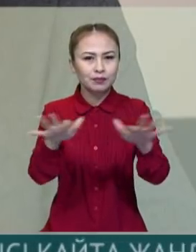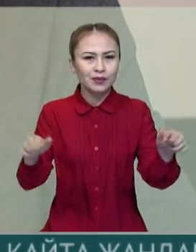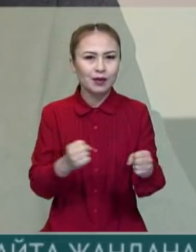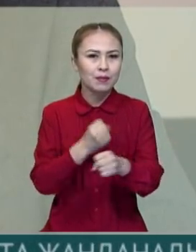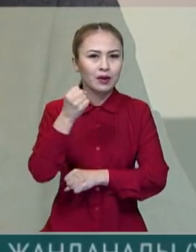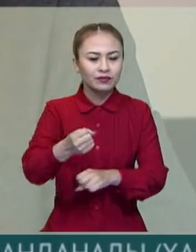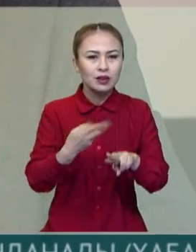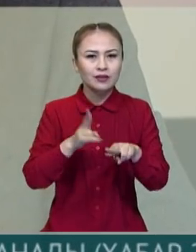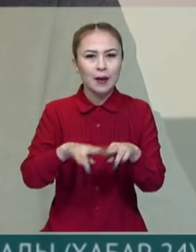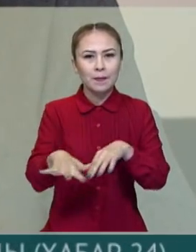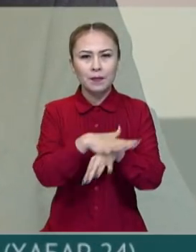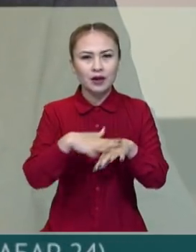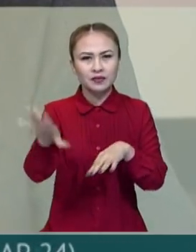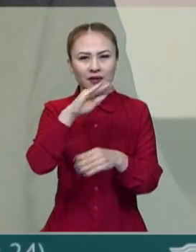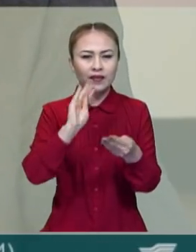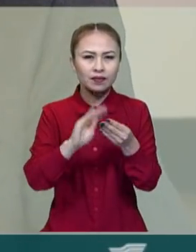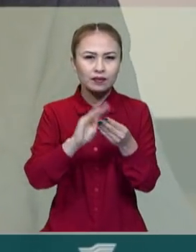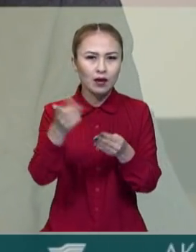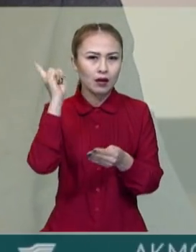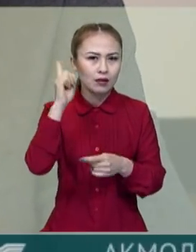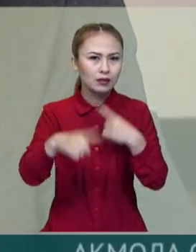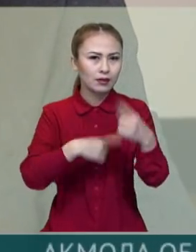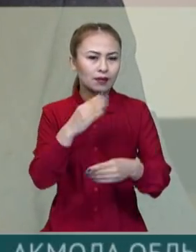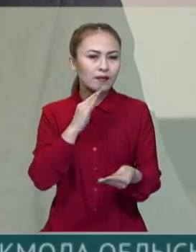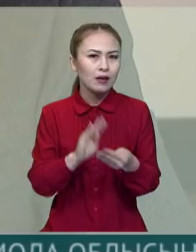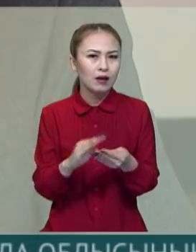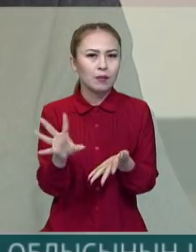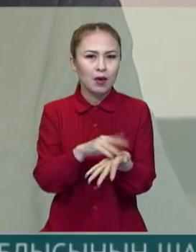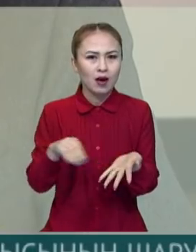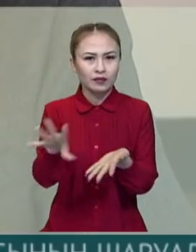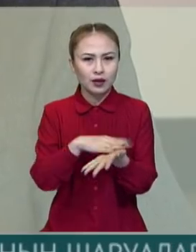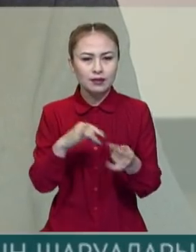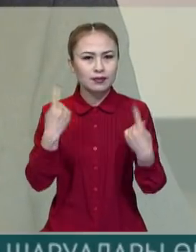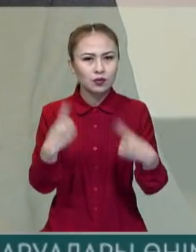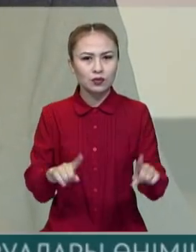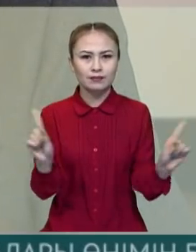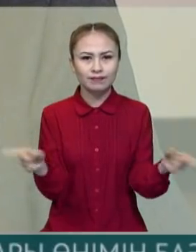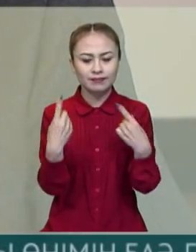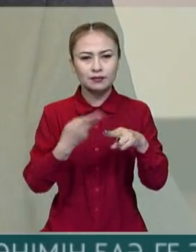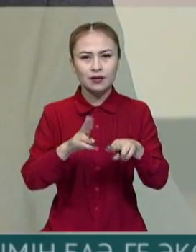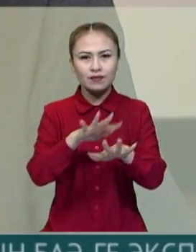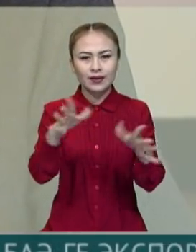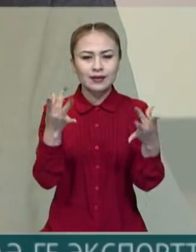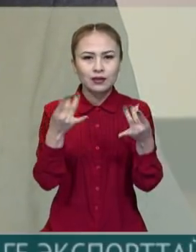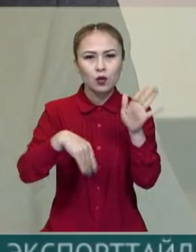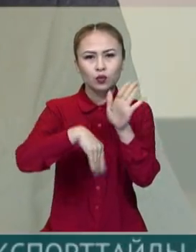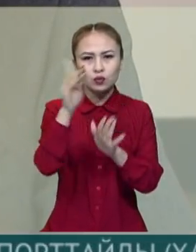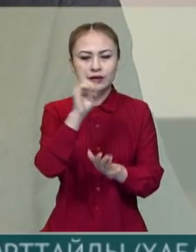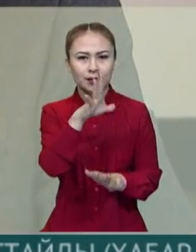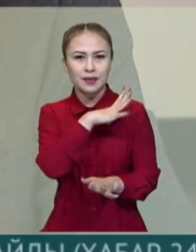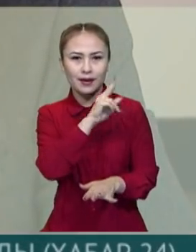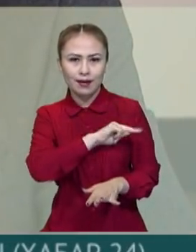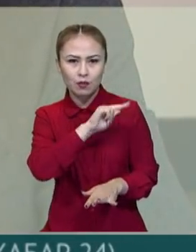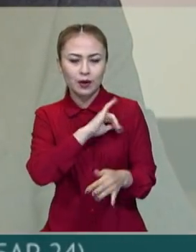Өйткені базалық қажеттіліктер бұрынғыша қалып отыр. Ол ең алдымен экономиканы әртараптандыру, шикізаттың ықпалынан шығу